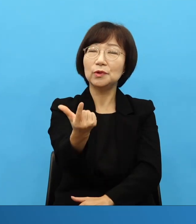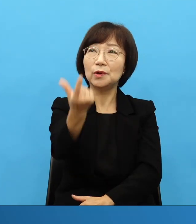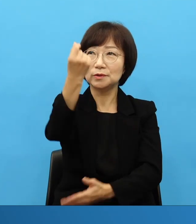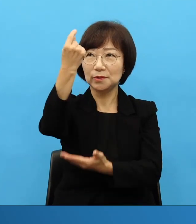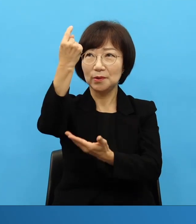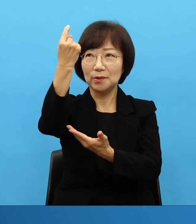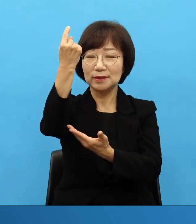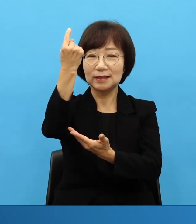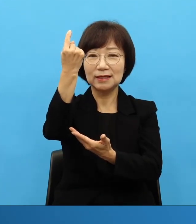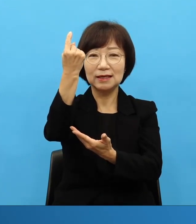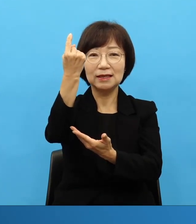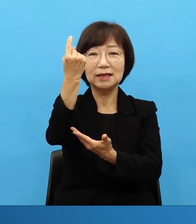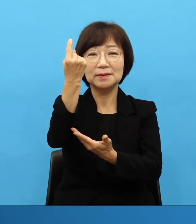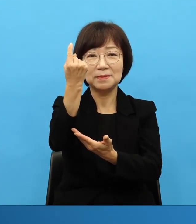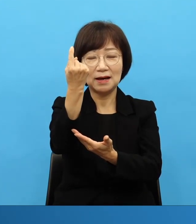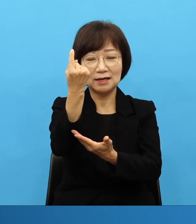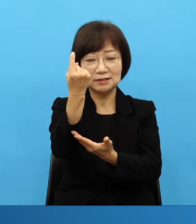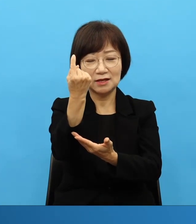주의 손이